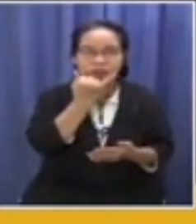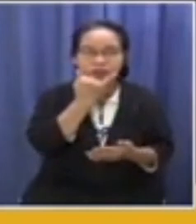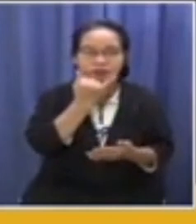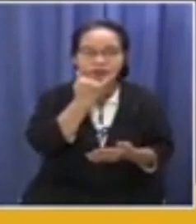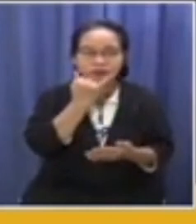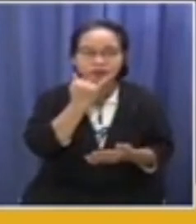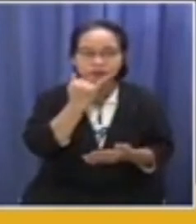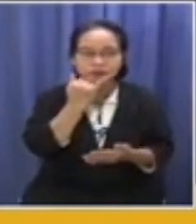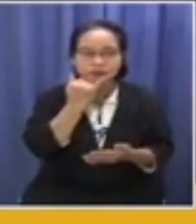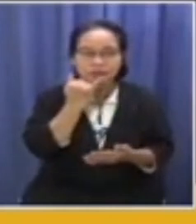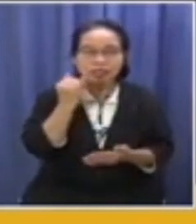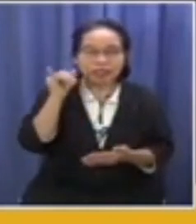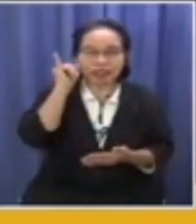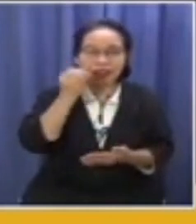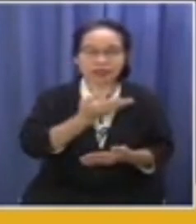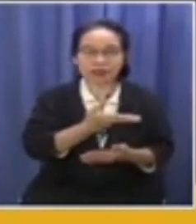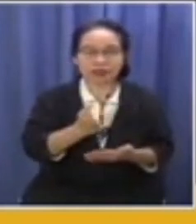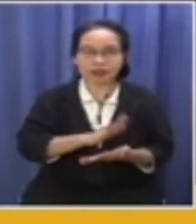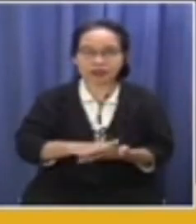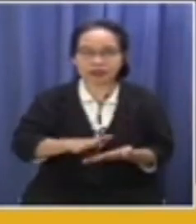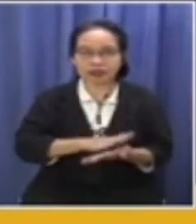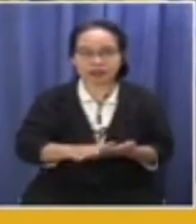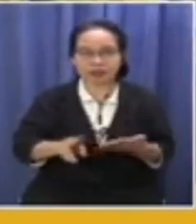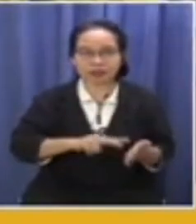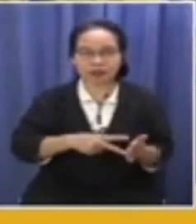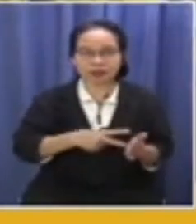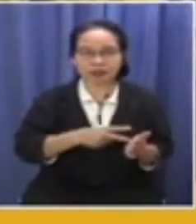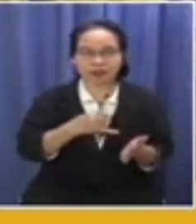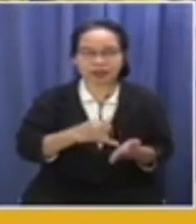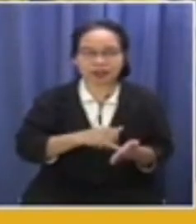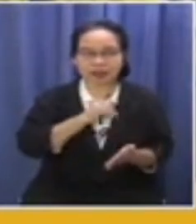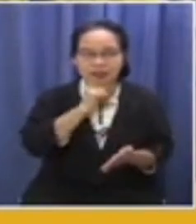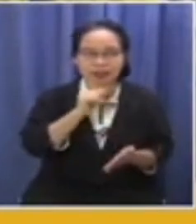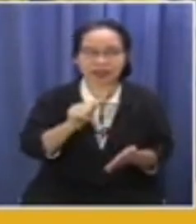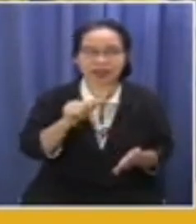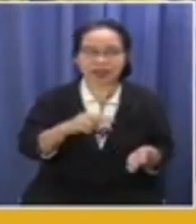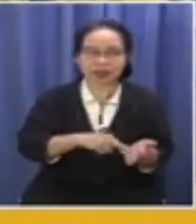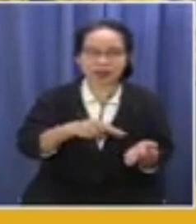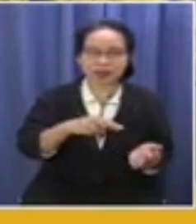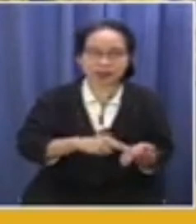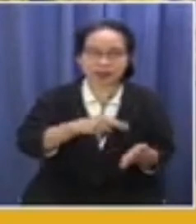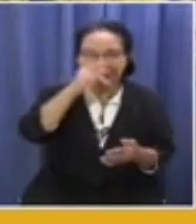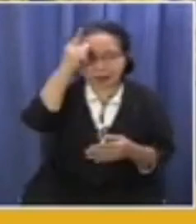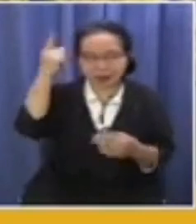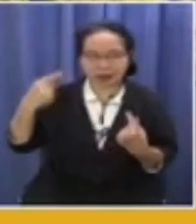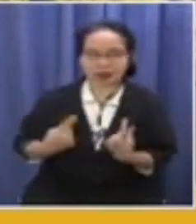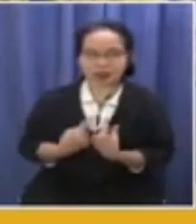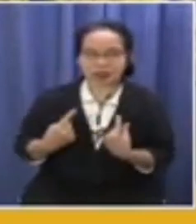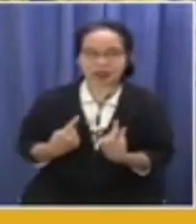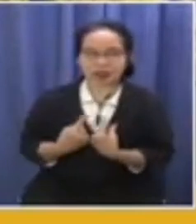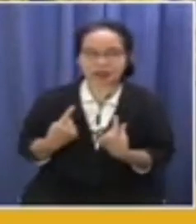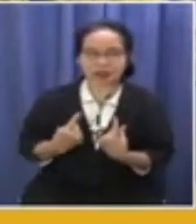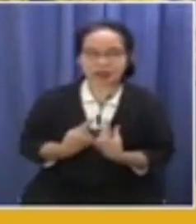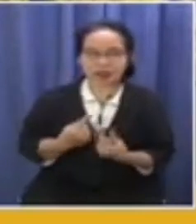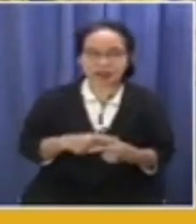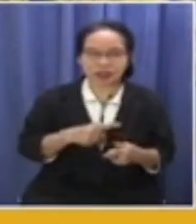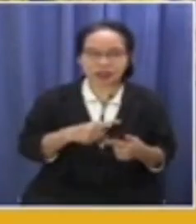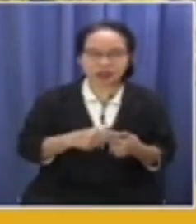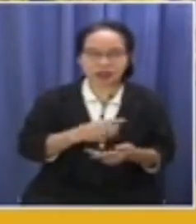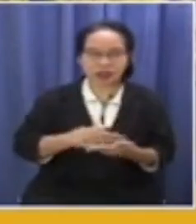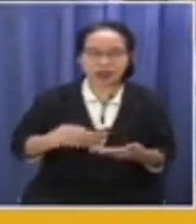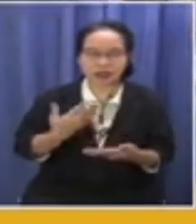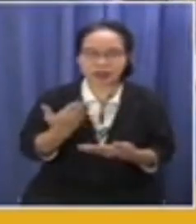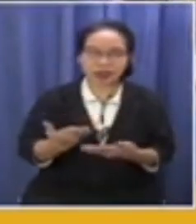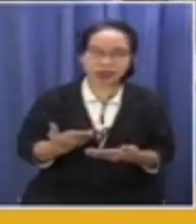kalikuan pagka ikaw ay nalinis ibig sabihin hindi mo na inuulit yung kasalanan ah na